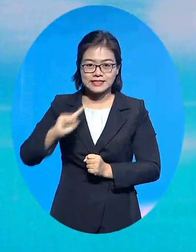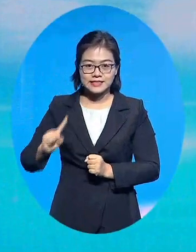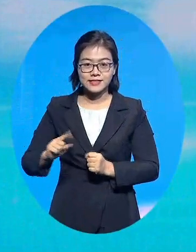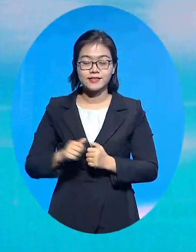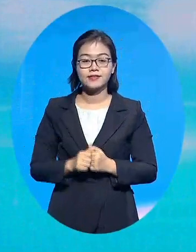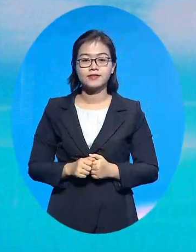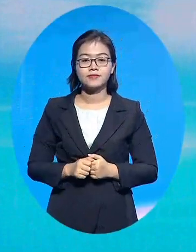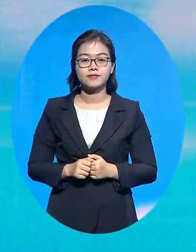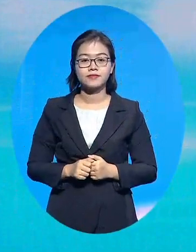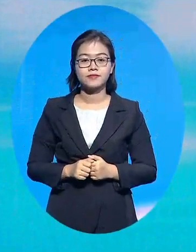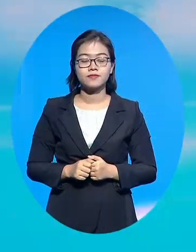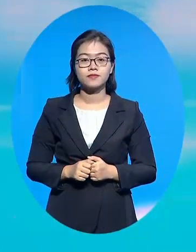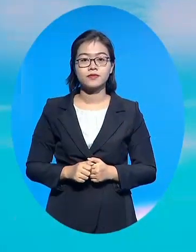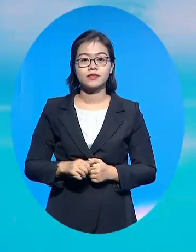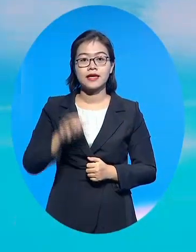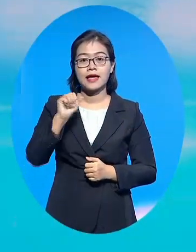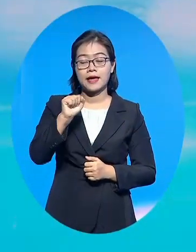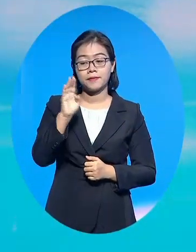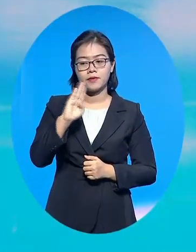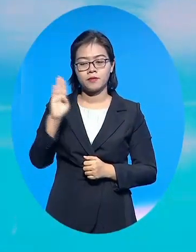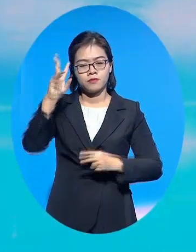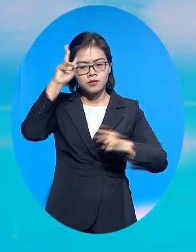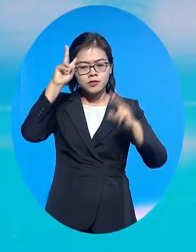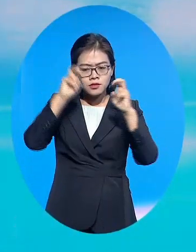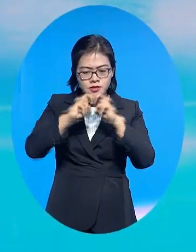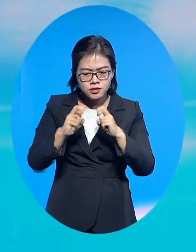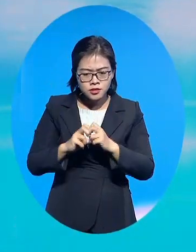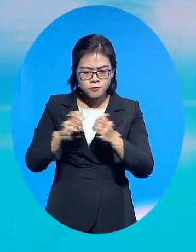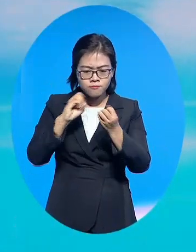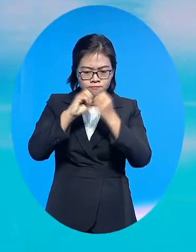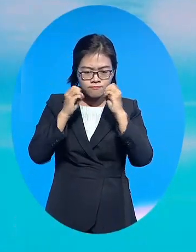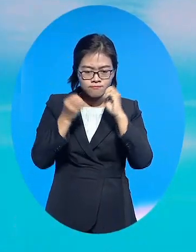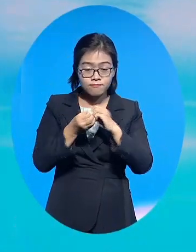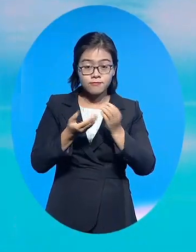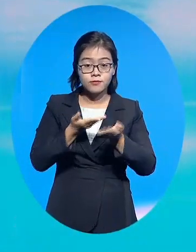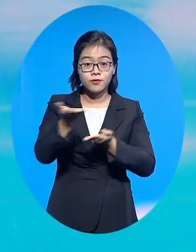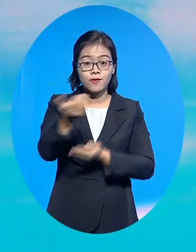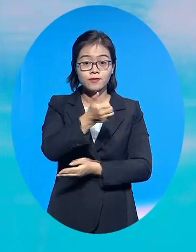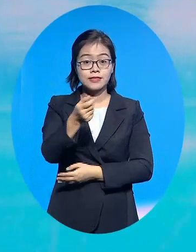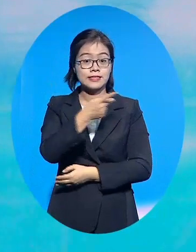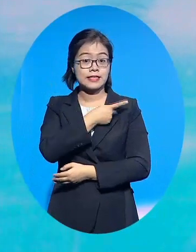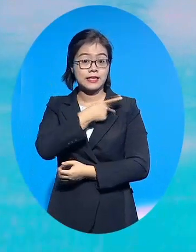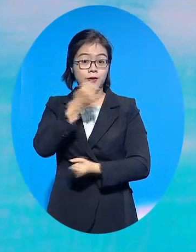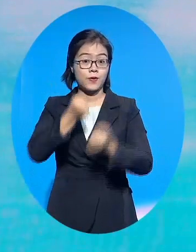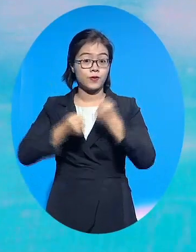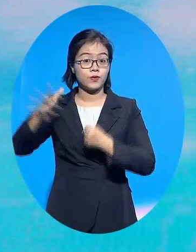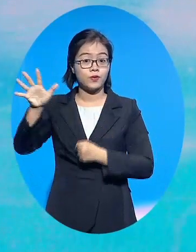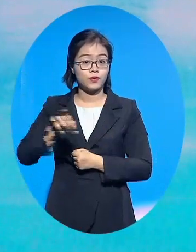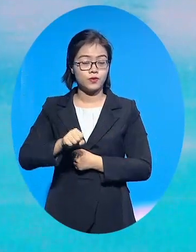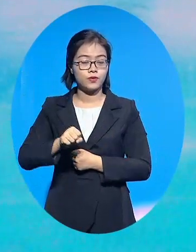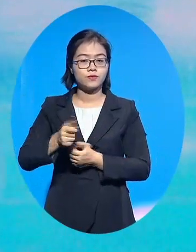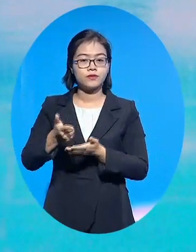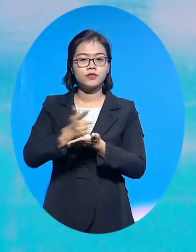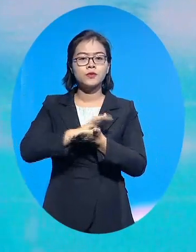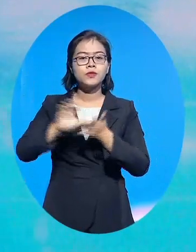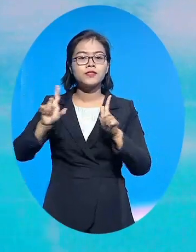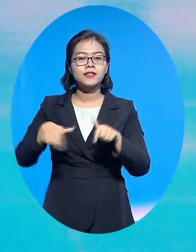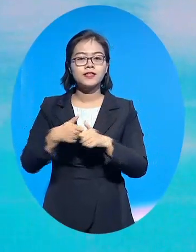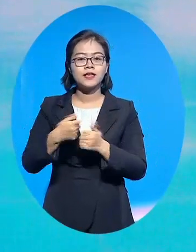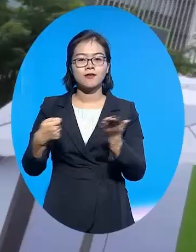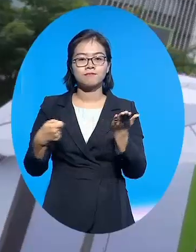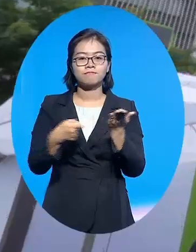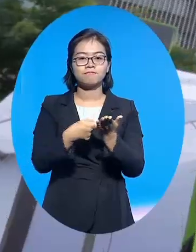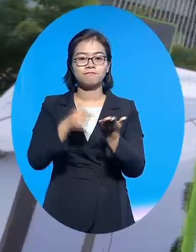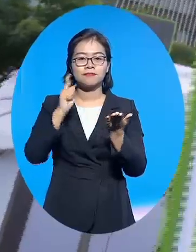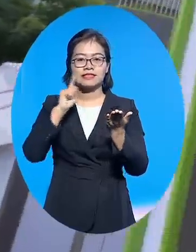thương hiệu ABB đã đầu tư Nghiên cứu sản xuất và mang đến cho khách hàng sử dụng ô tô những giải pháp tối ưu cho việc sạc điện